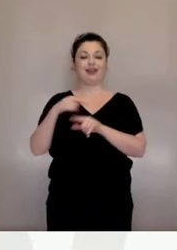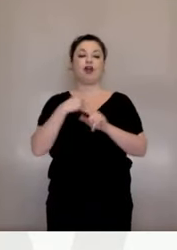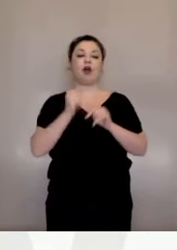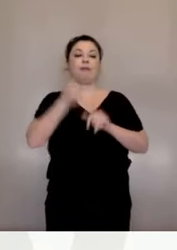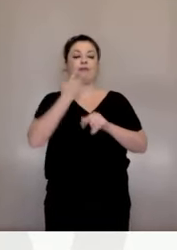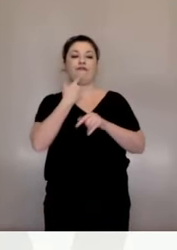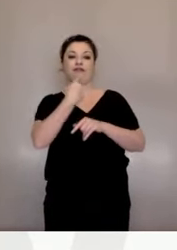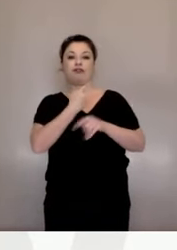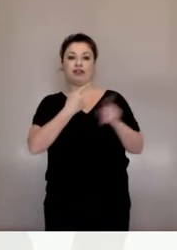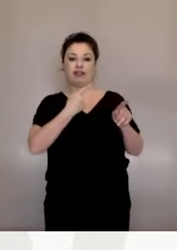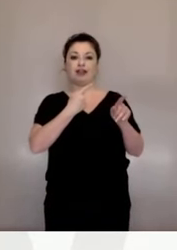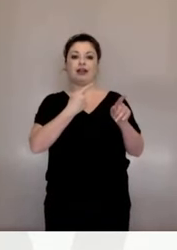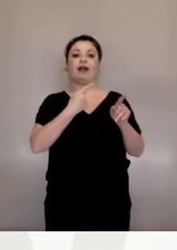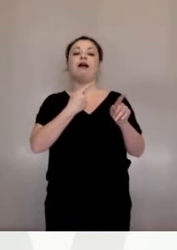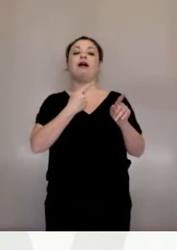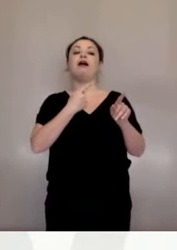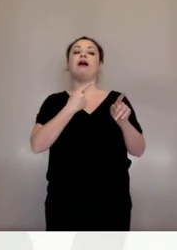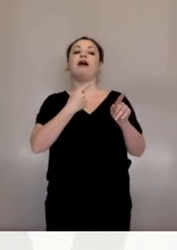una prima mia domanda.